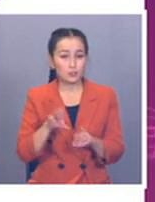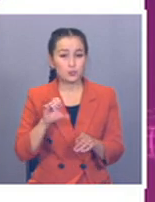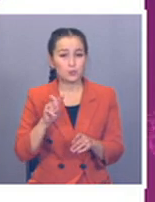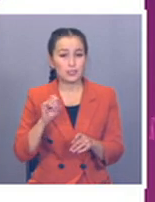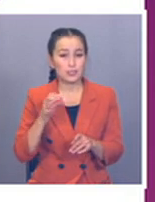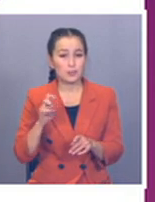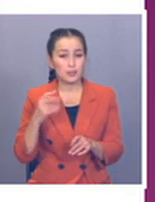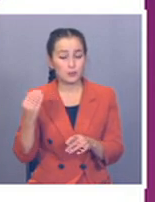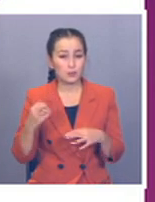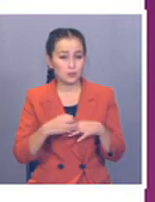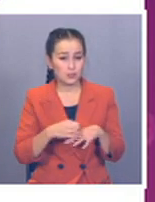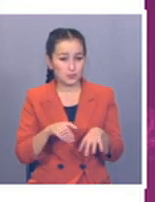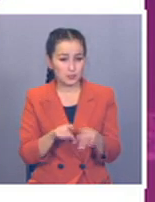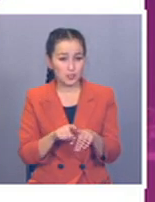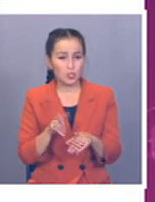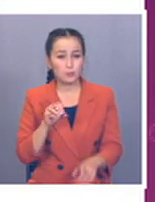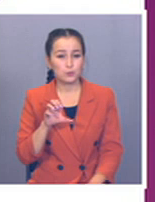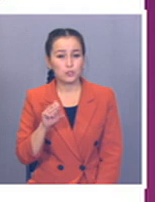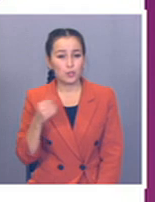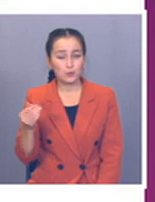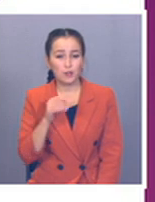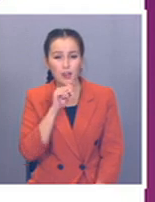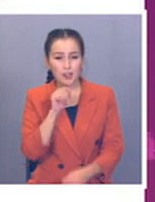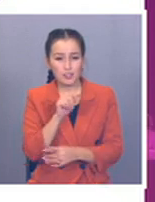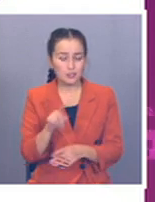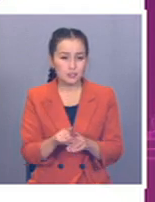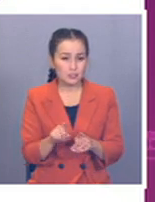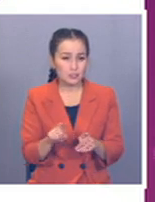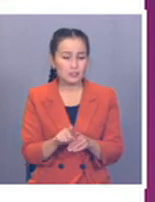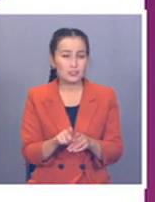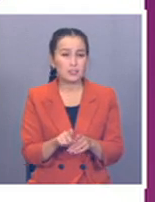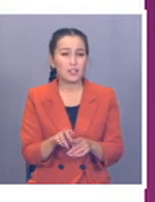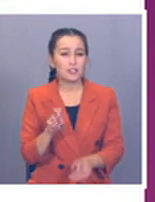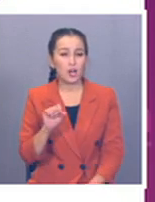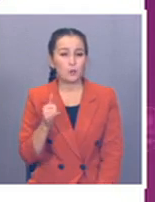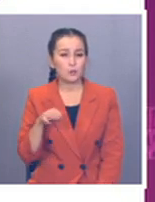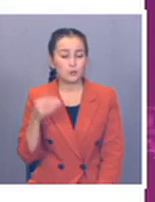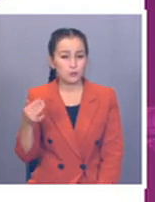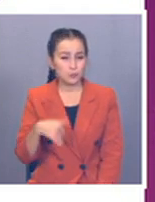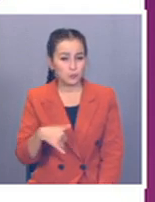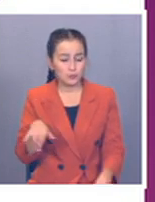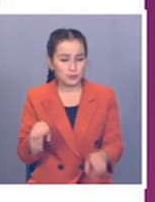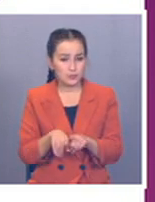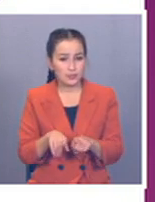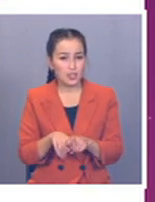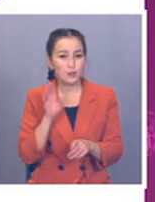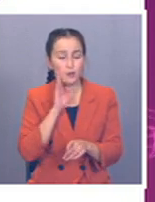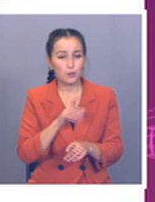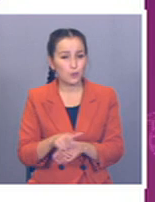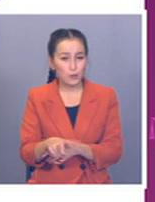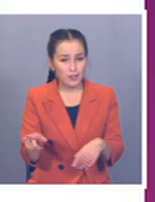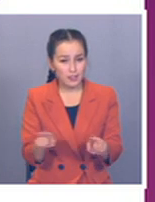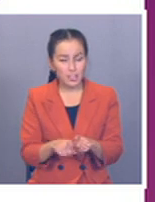жүзігіндей, Мұсаның асасындай, Дәуіттің қоржынындай, көлдей,